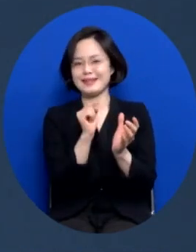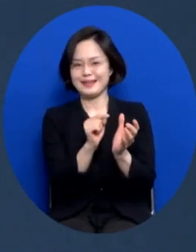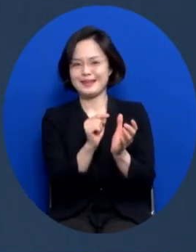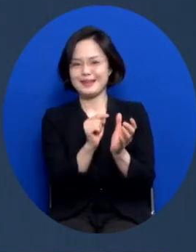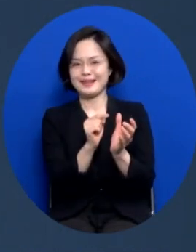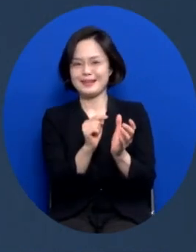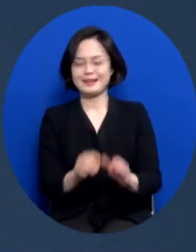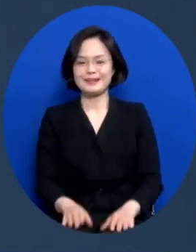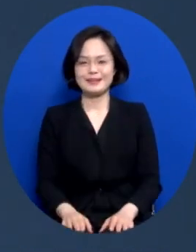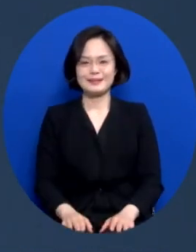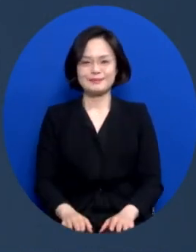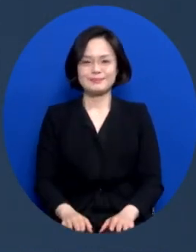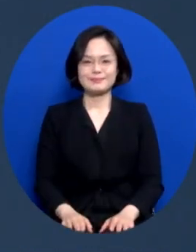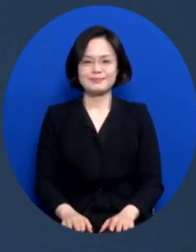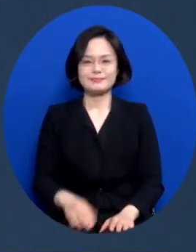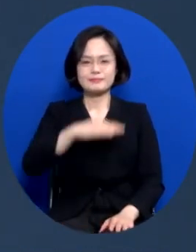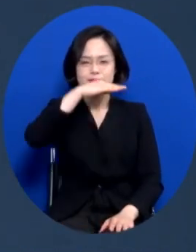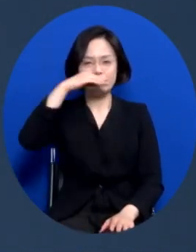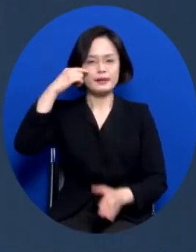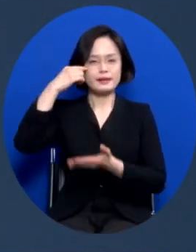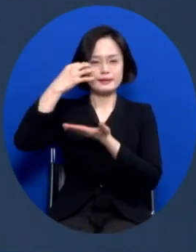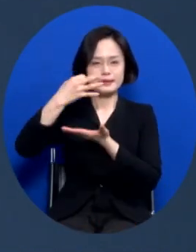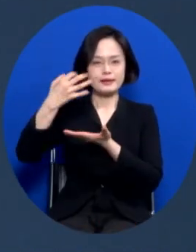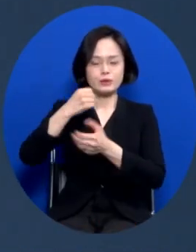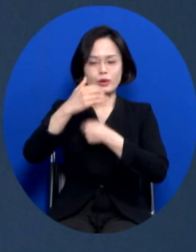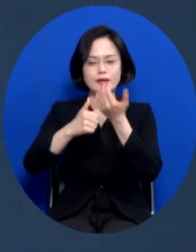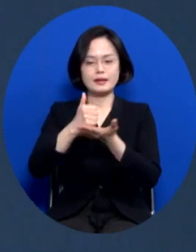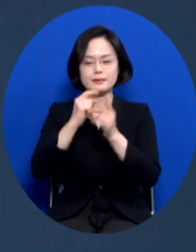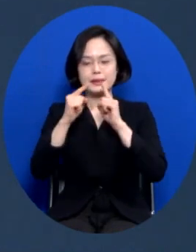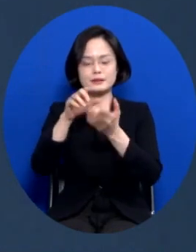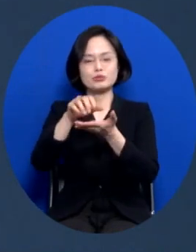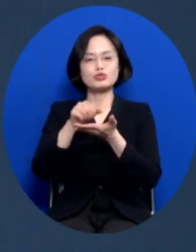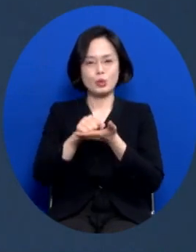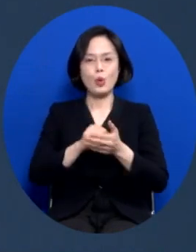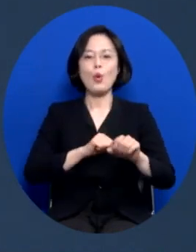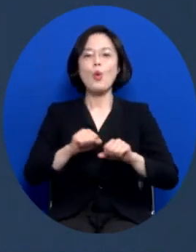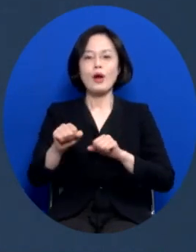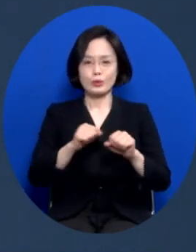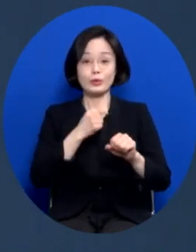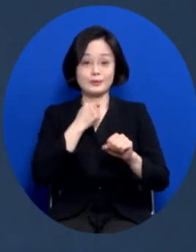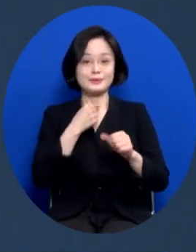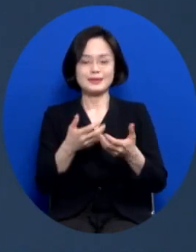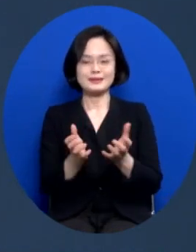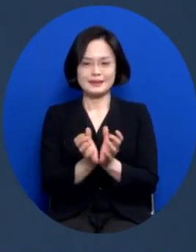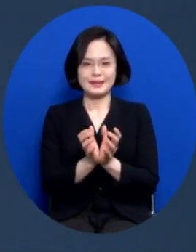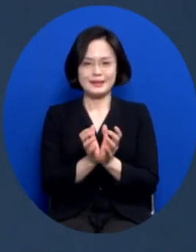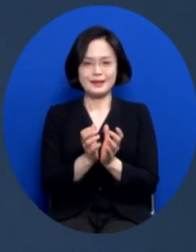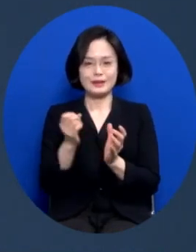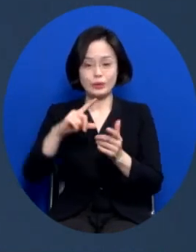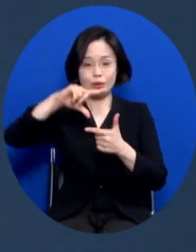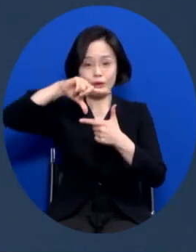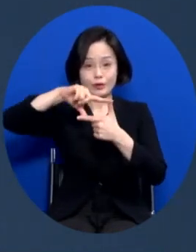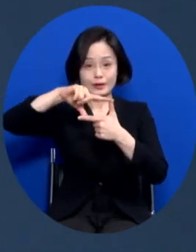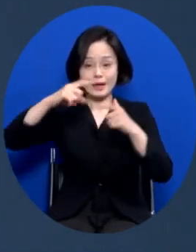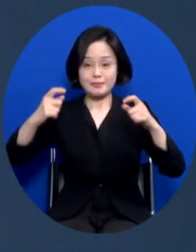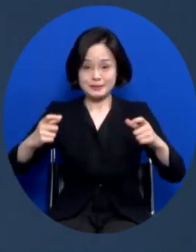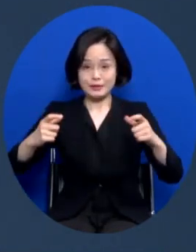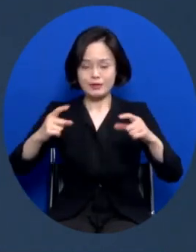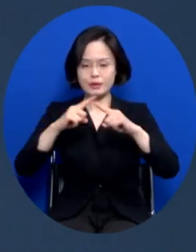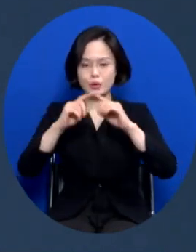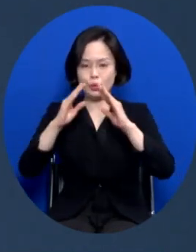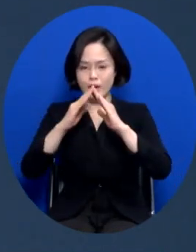바른 가치관을 수호하고 또 우리 경남의 교회들을 지키는 파수꾼이